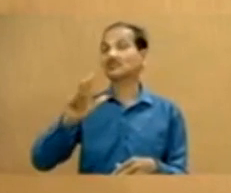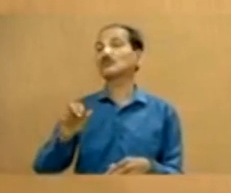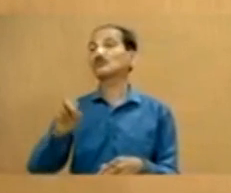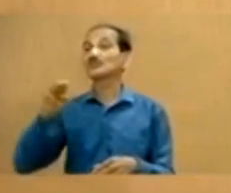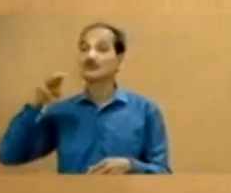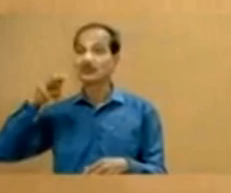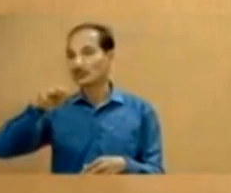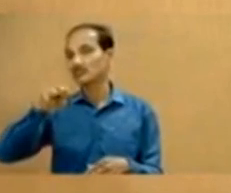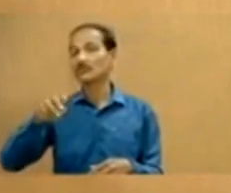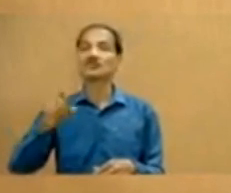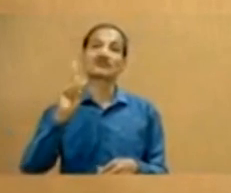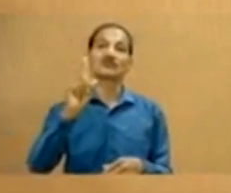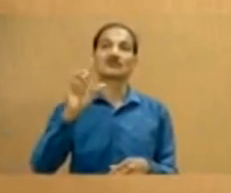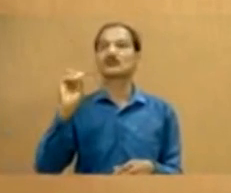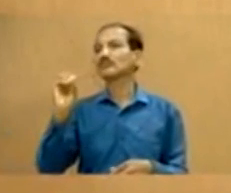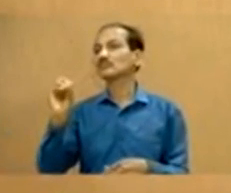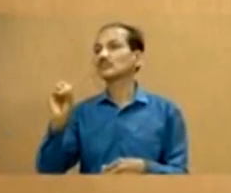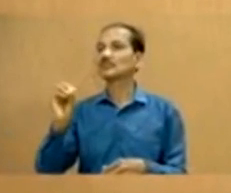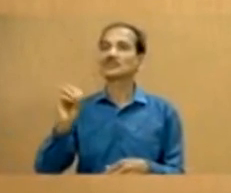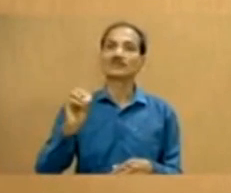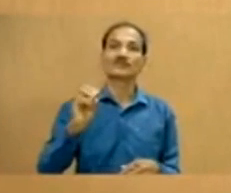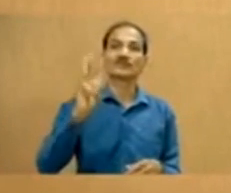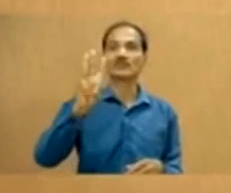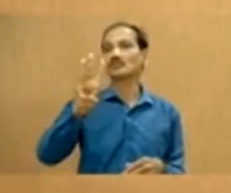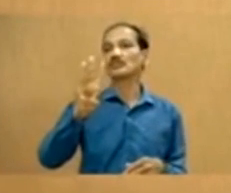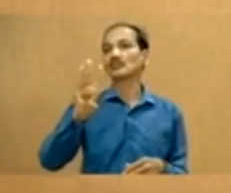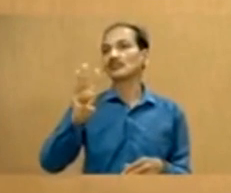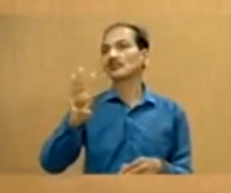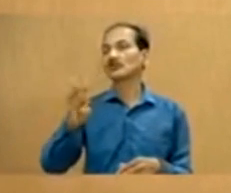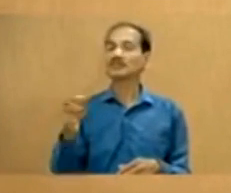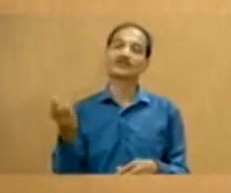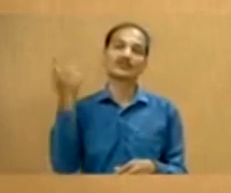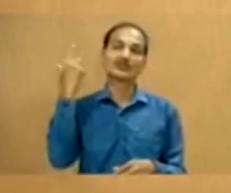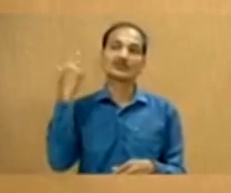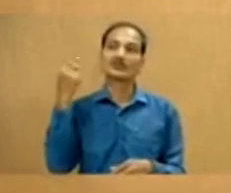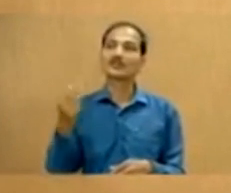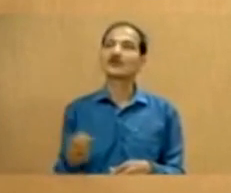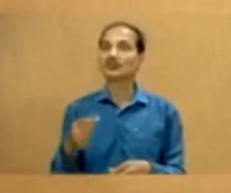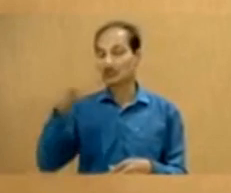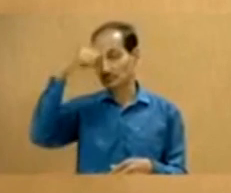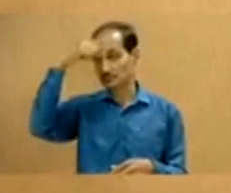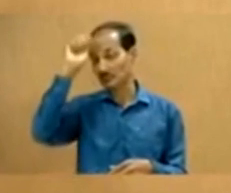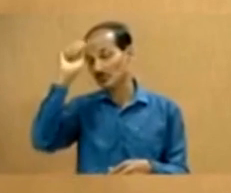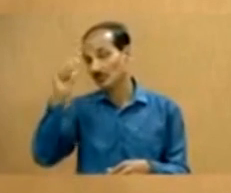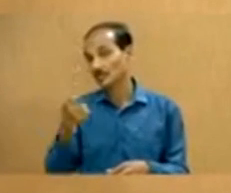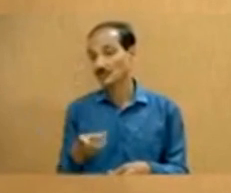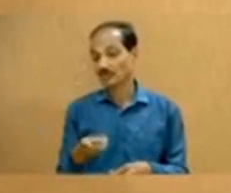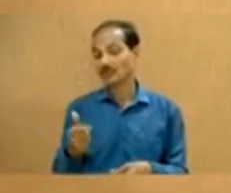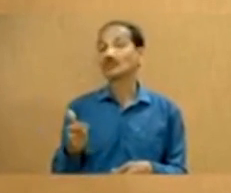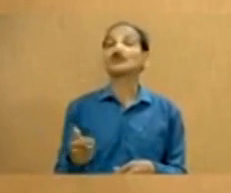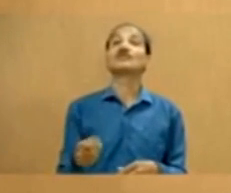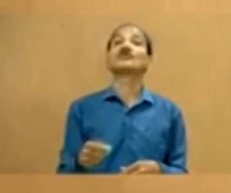କରିଛନ୍ତି। ଭାରତବର୍ଷର ଗତକାଲିର ସଂଖ୍ୟା ଥିଲା ଦିନ 3 ବେଳେ